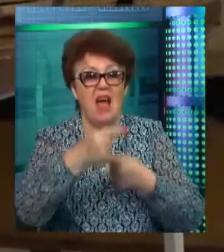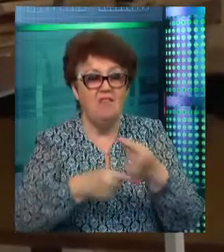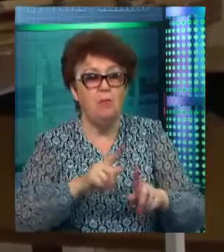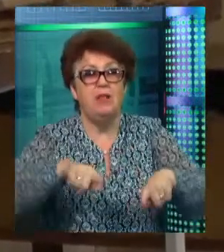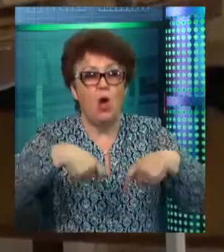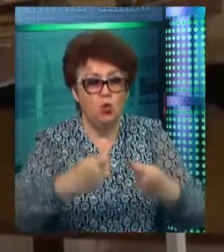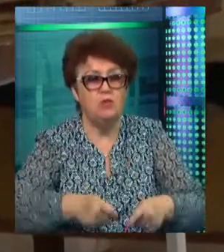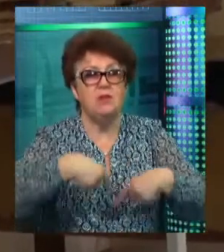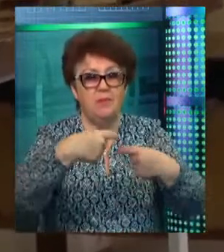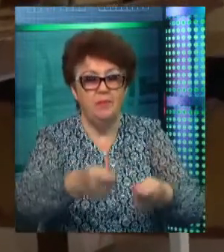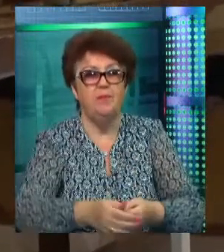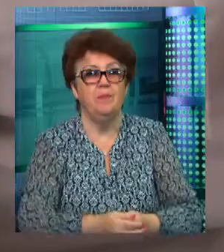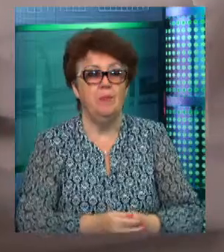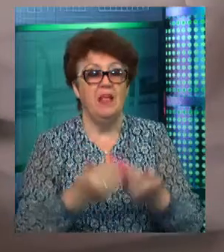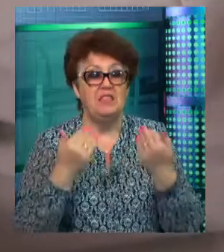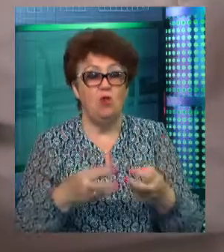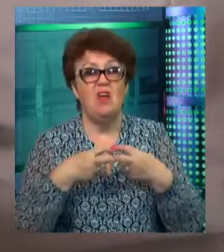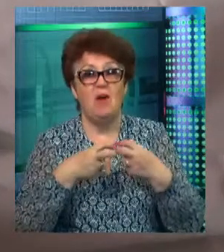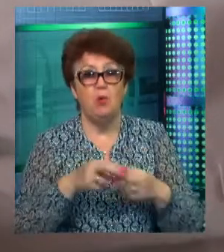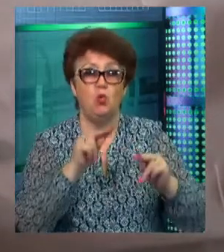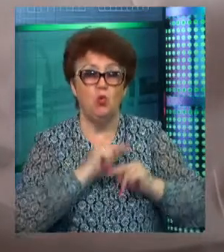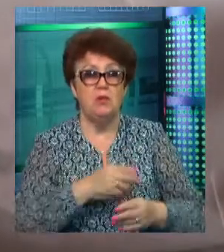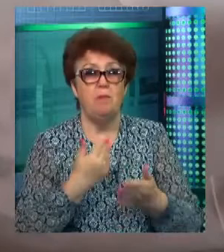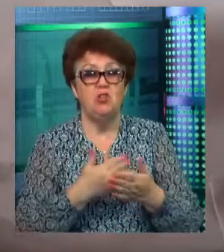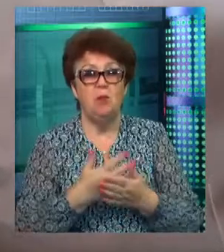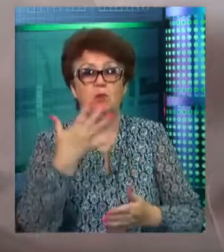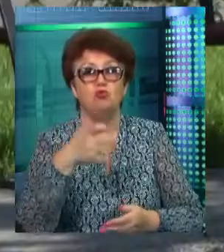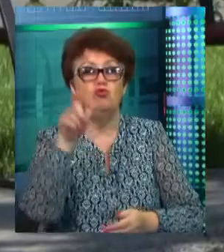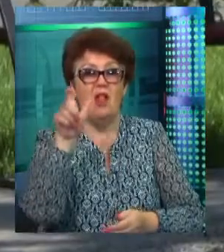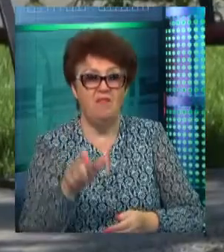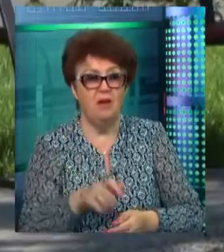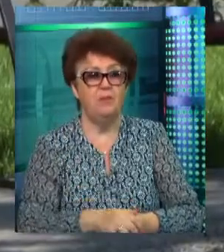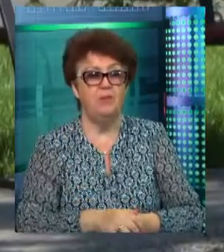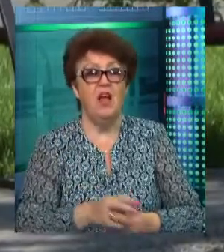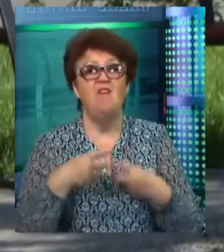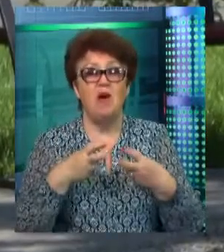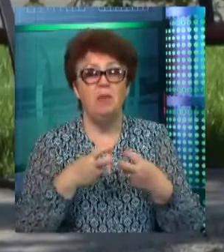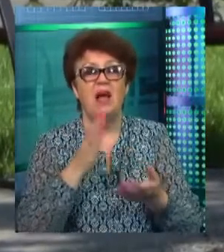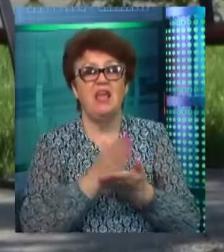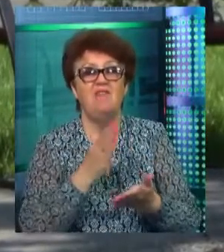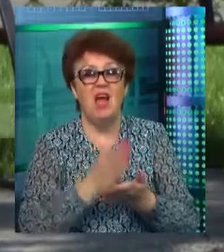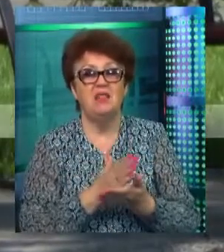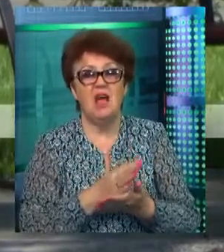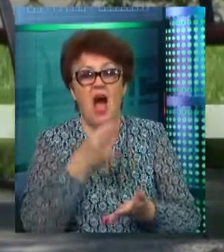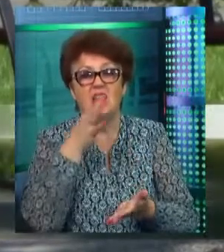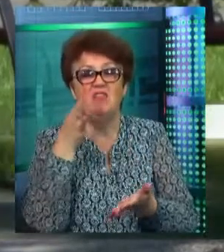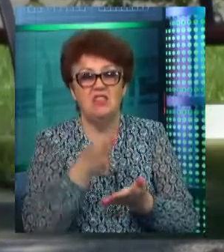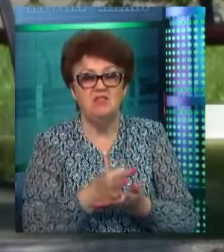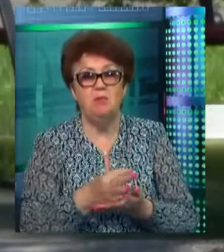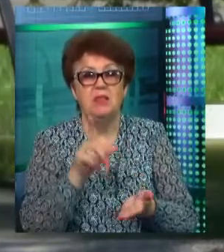из поколения в поколение сегодня на фабрике трудятся почти 500 человек фабрика является ответственным